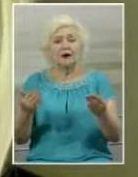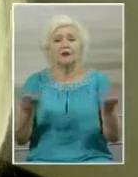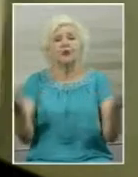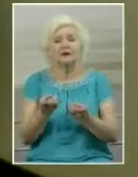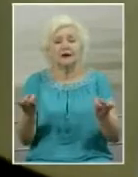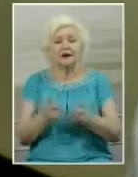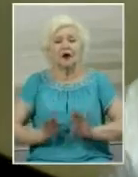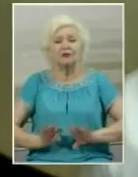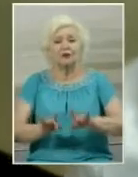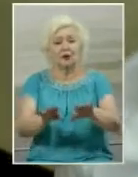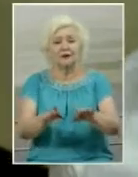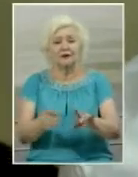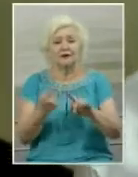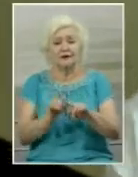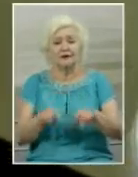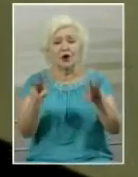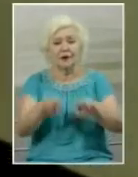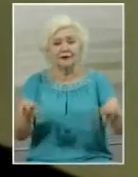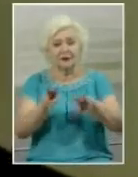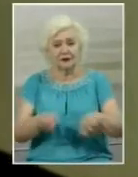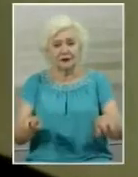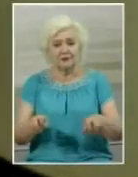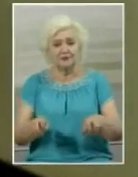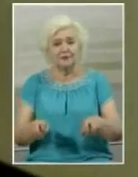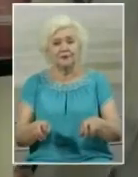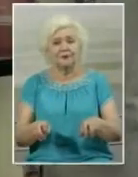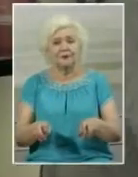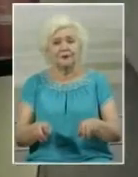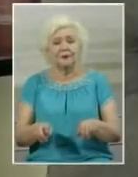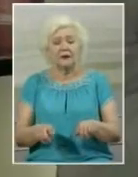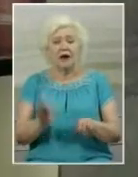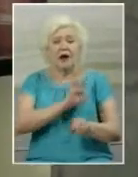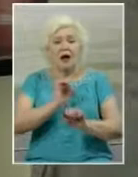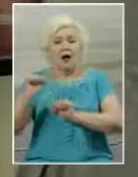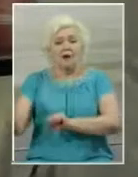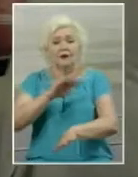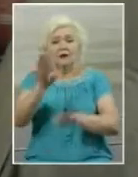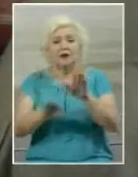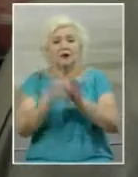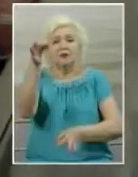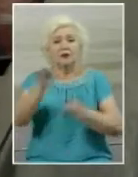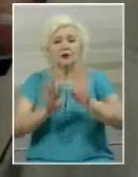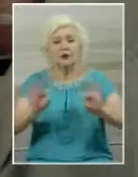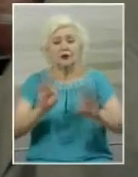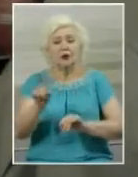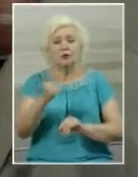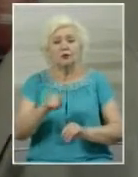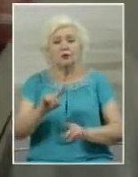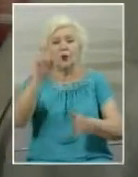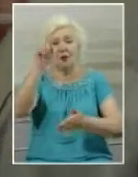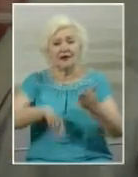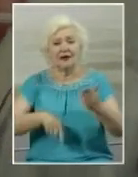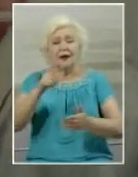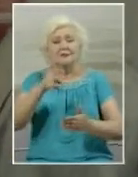відпала потреба у проведенні, відпала необхідність у проведенні значної експертизи. Адвокати підсудного пояснили, чому перестали довіряти